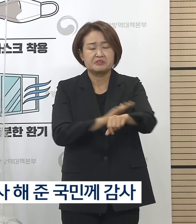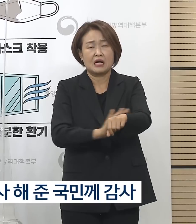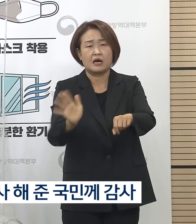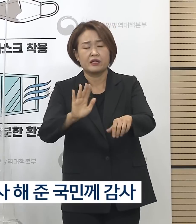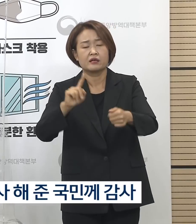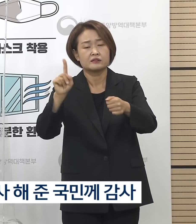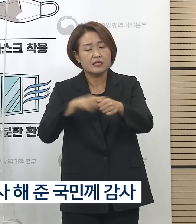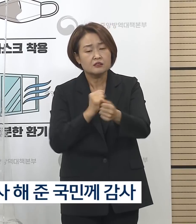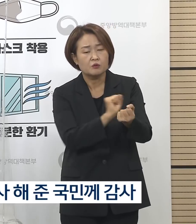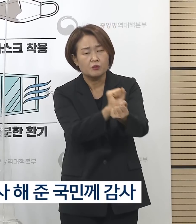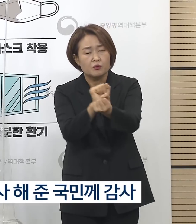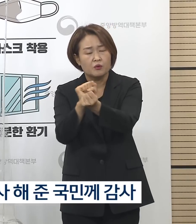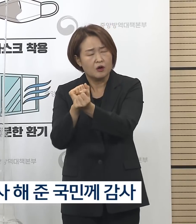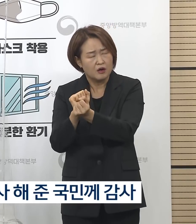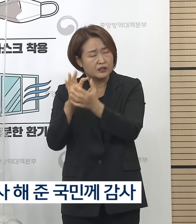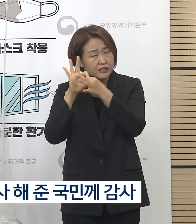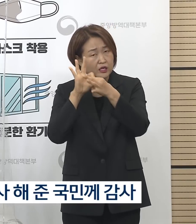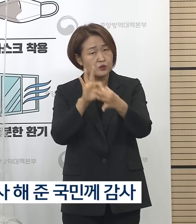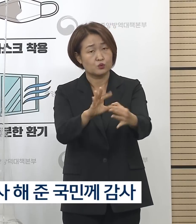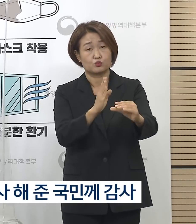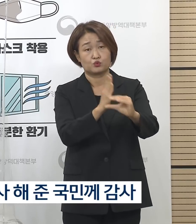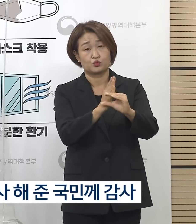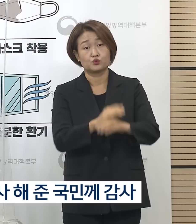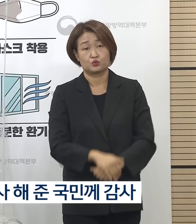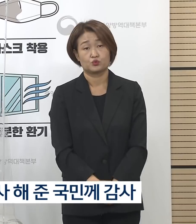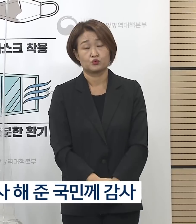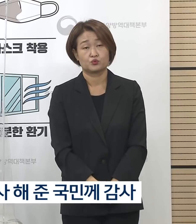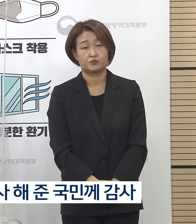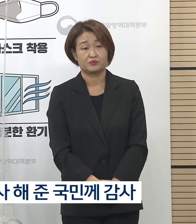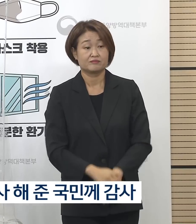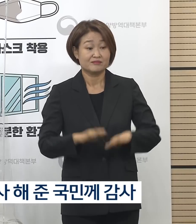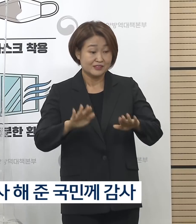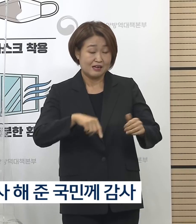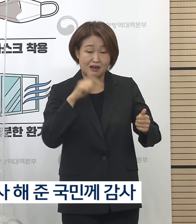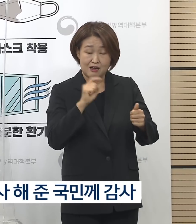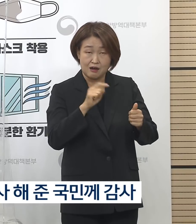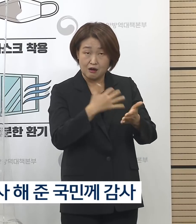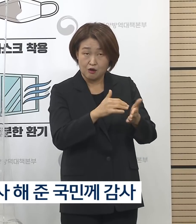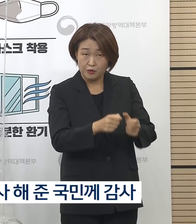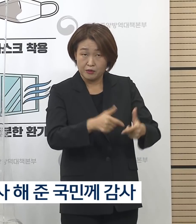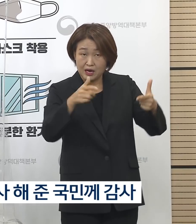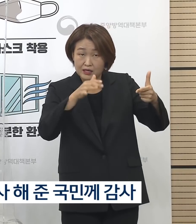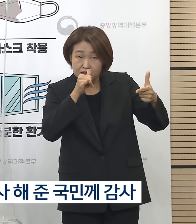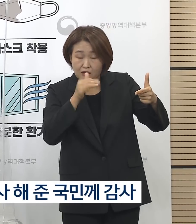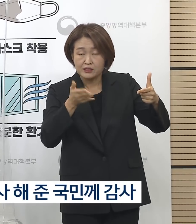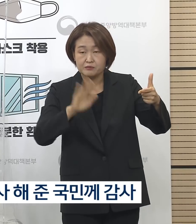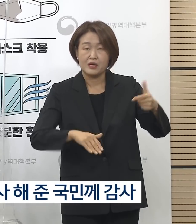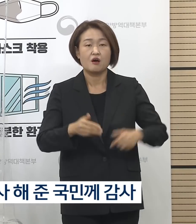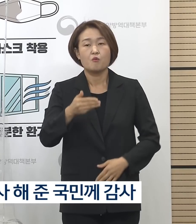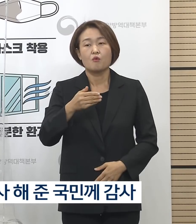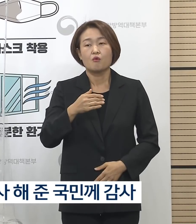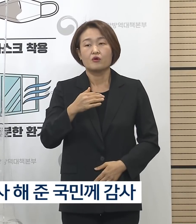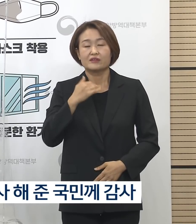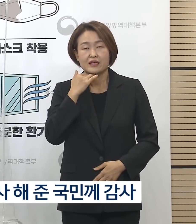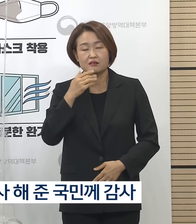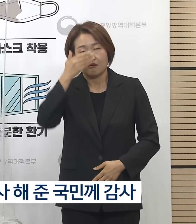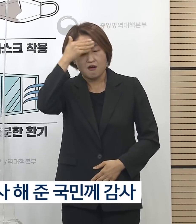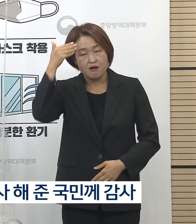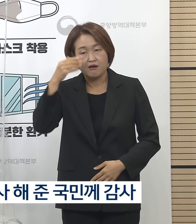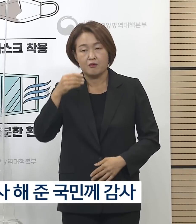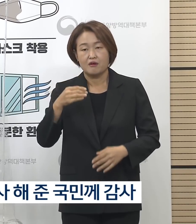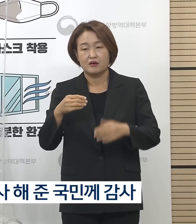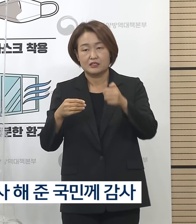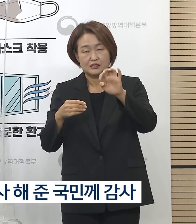이어지고 있습니다. 다만 확진자 규모는 증가했지만 청장년층 확진자가 많고